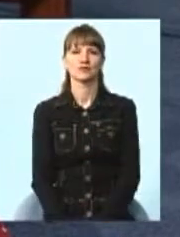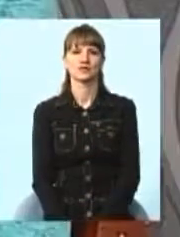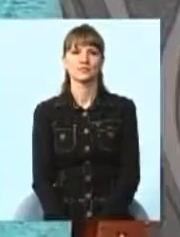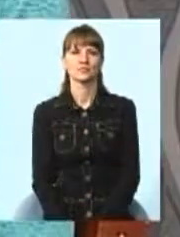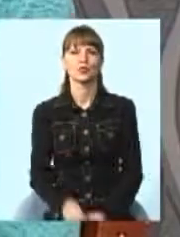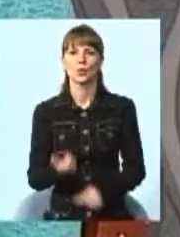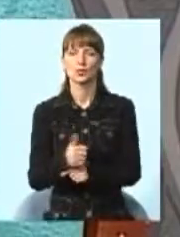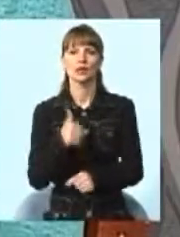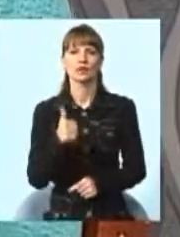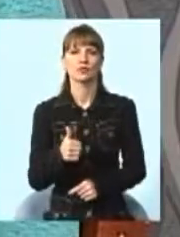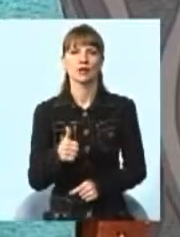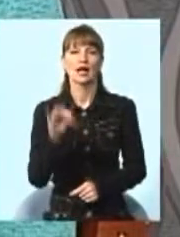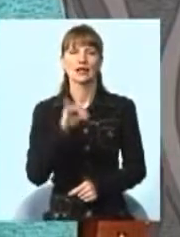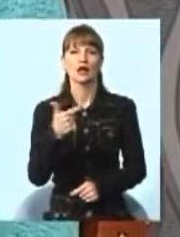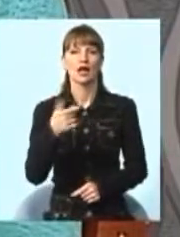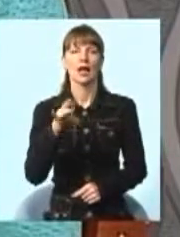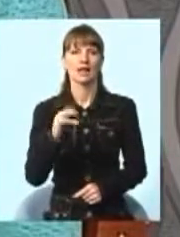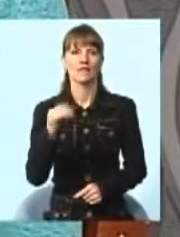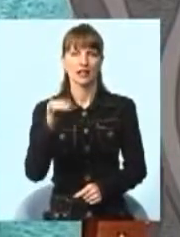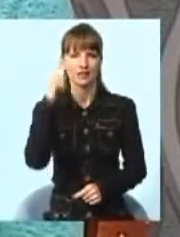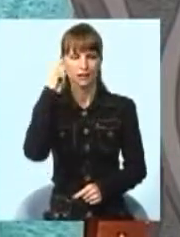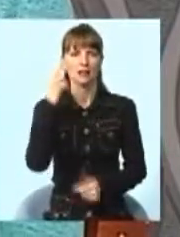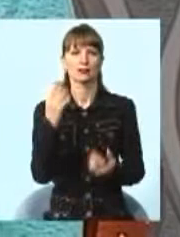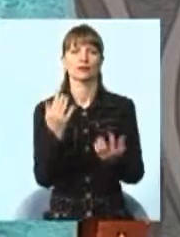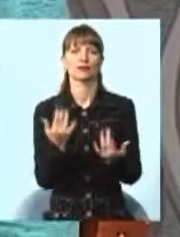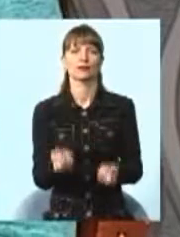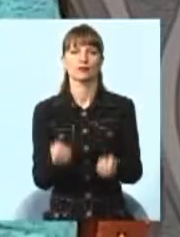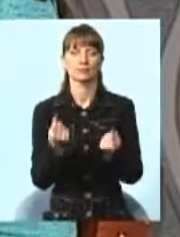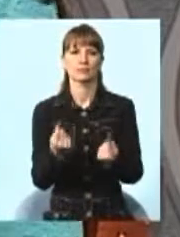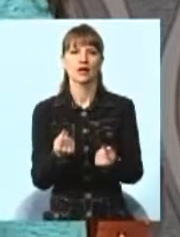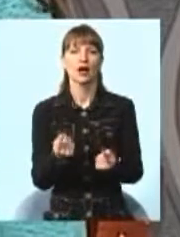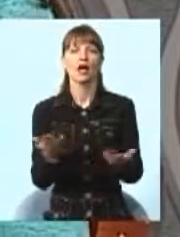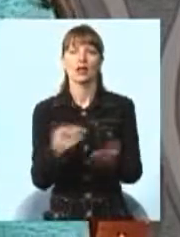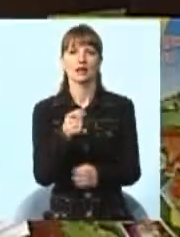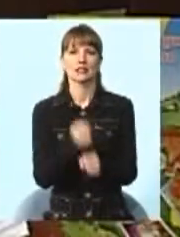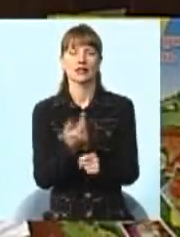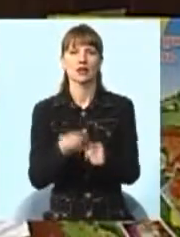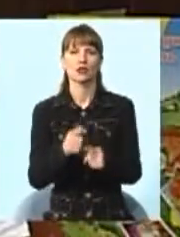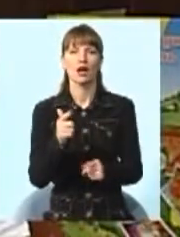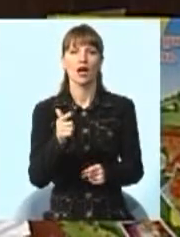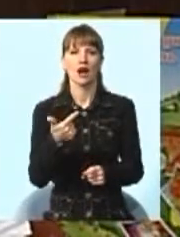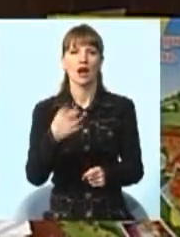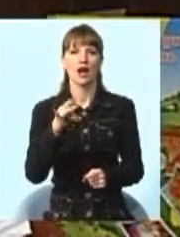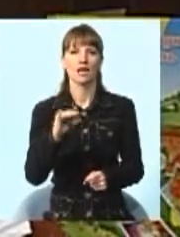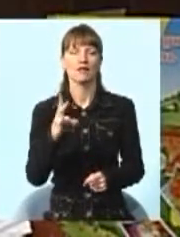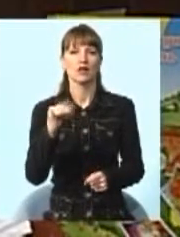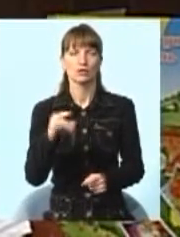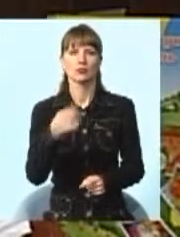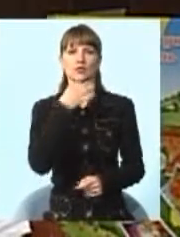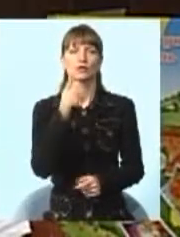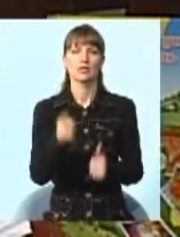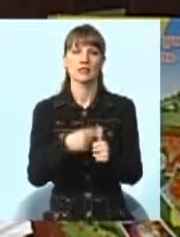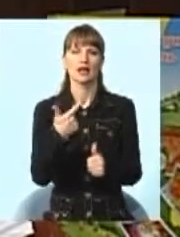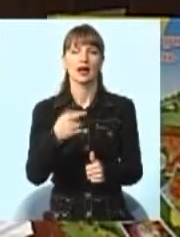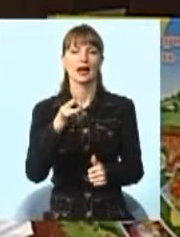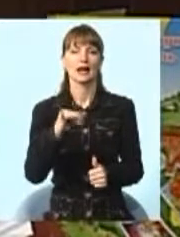Так, дуже добре. А історію гривні ти взагалі знаєш, звідки вона походить і як її створили цю гривню? Якщо ти сказала, що її назвали гривнею, так? А